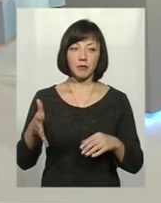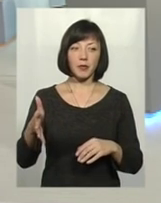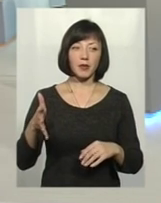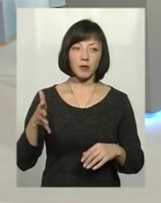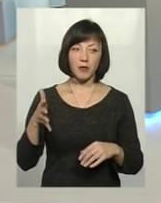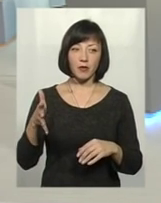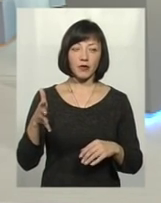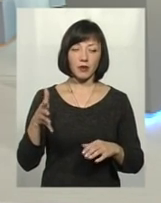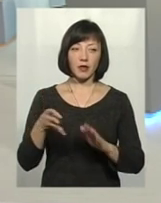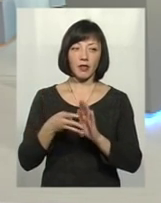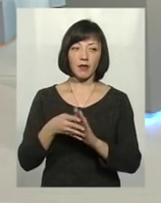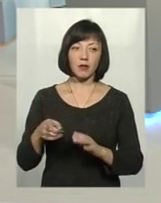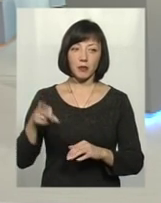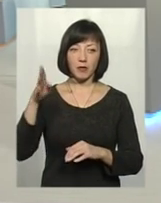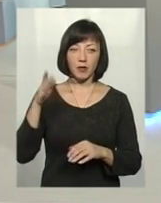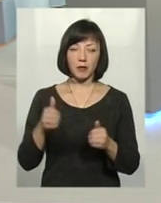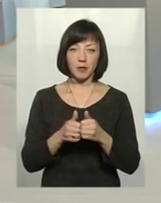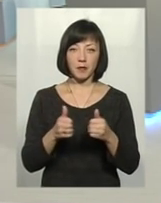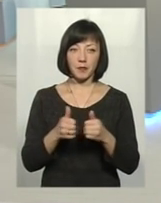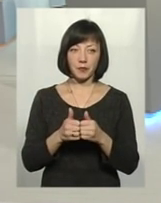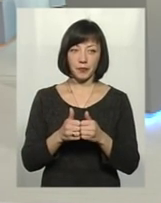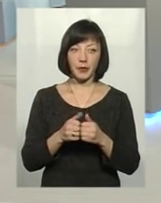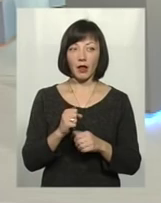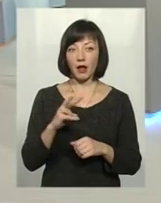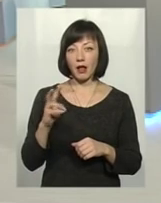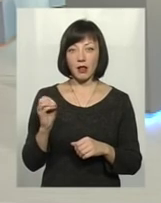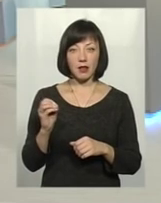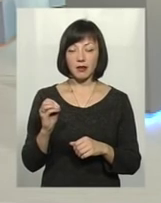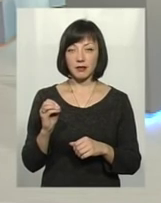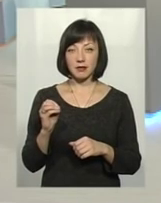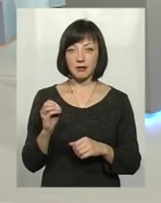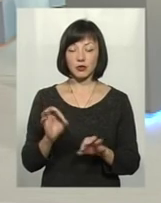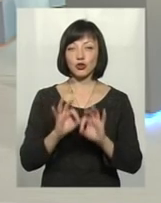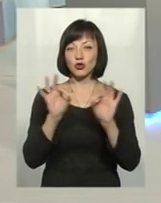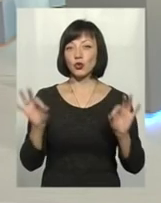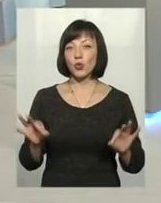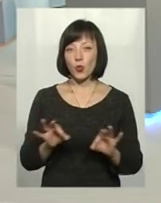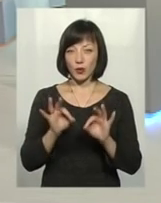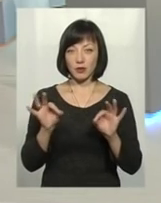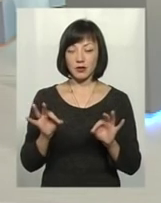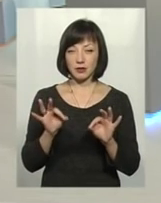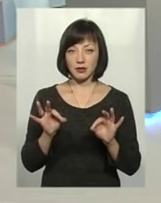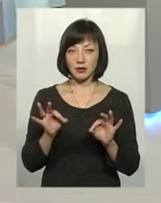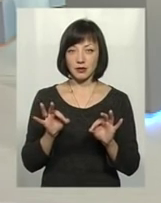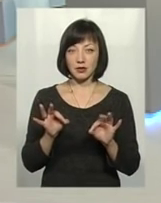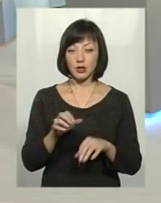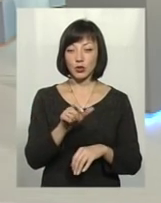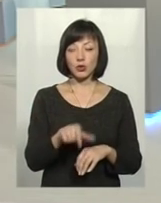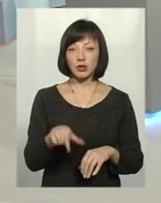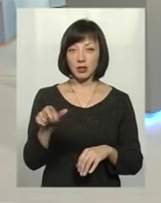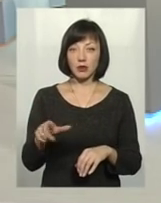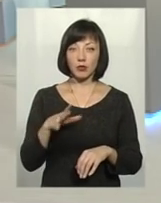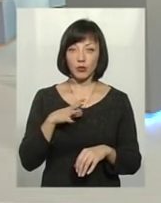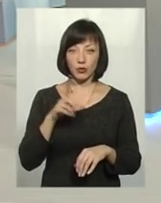і дев'ятиповерхівки, яка знаходиться поруч. Так. Але жоден з людей, які ми